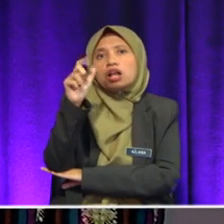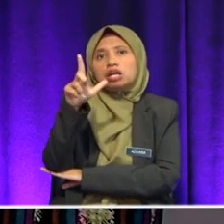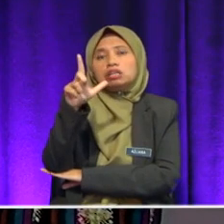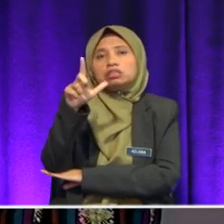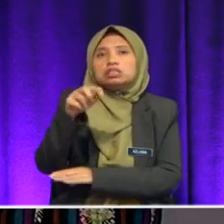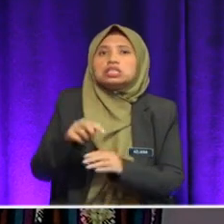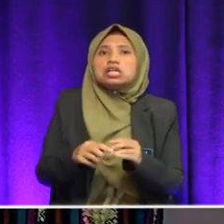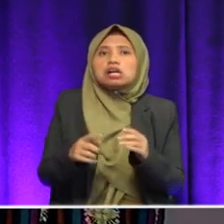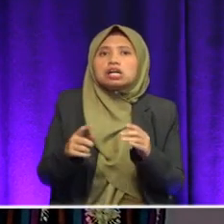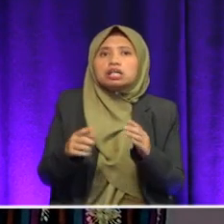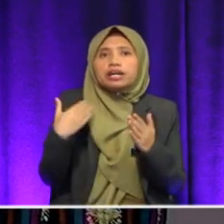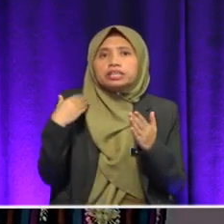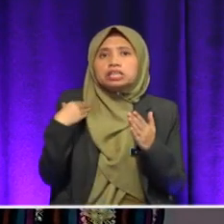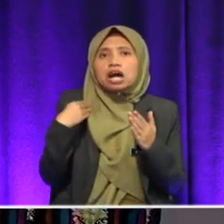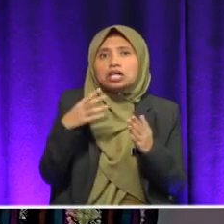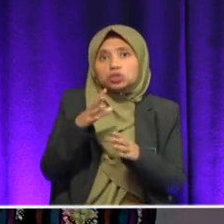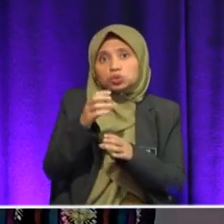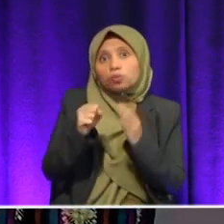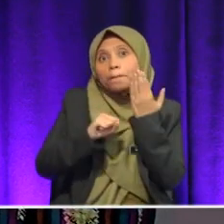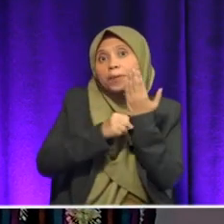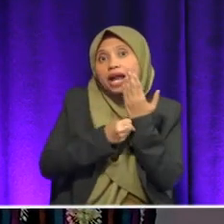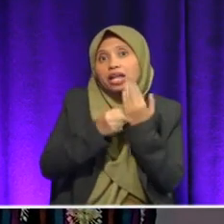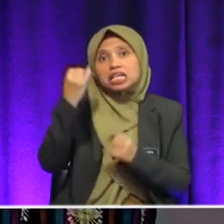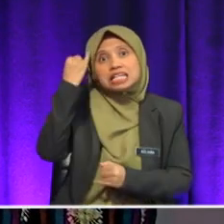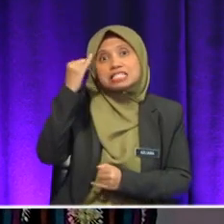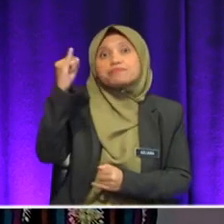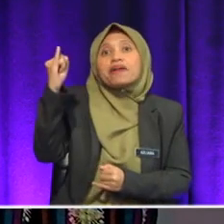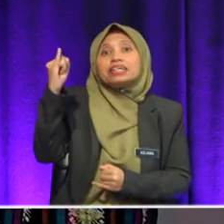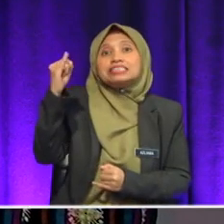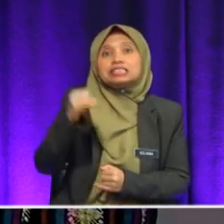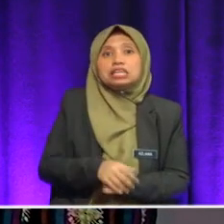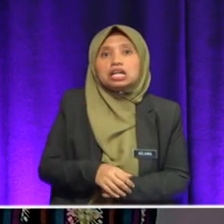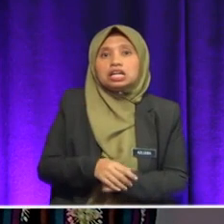milik kita mengambil satu sumbu inspirasi daripada sesuatu